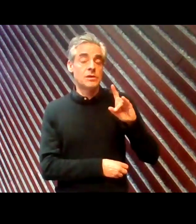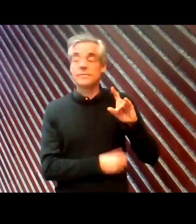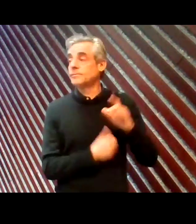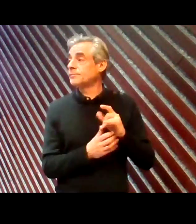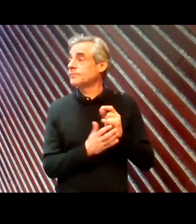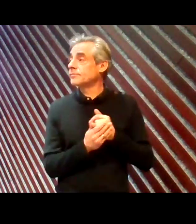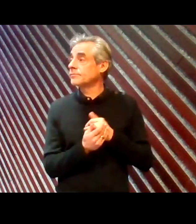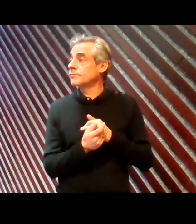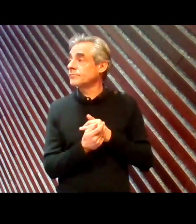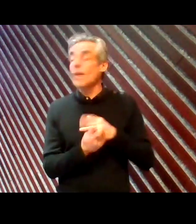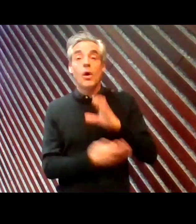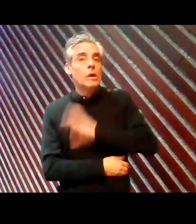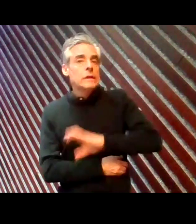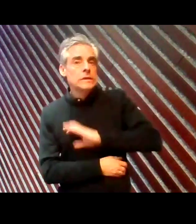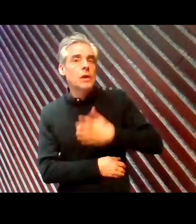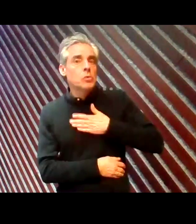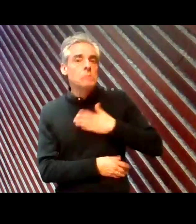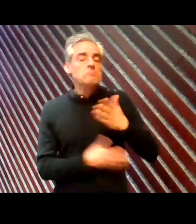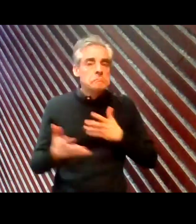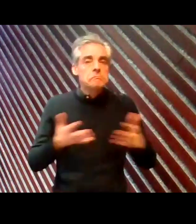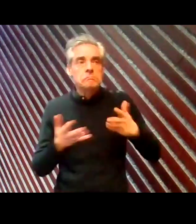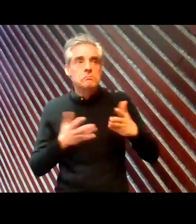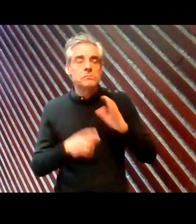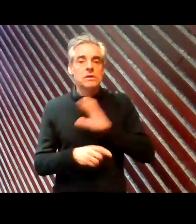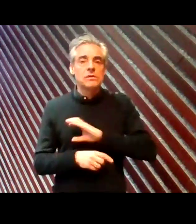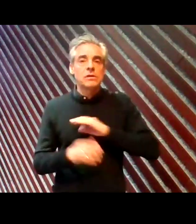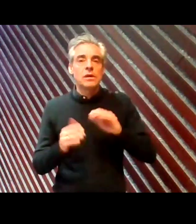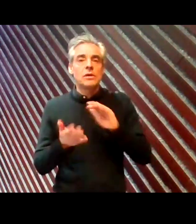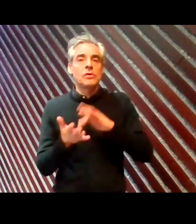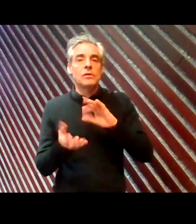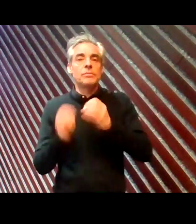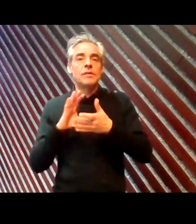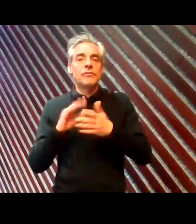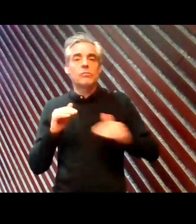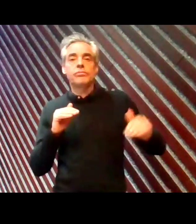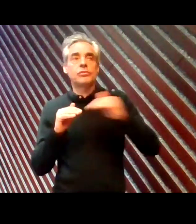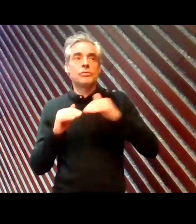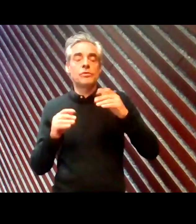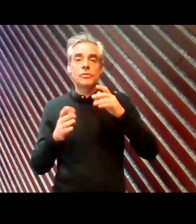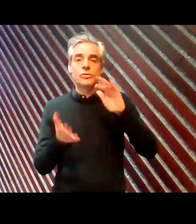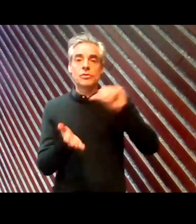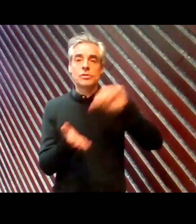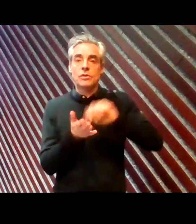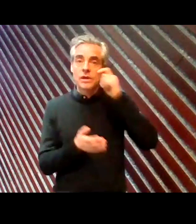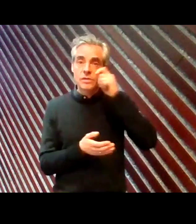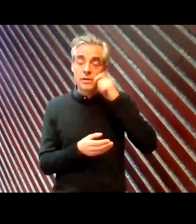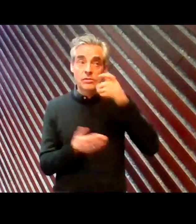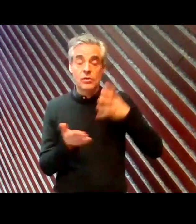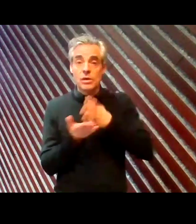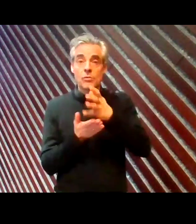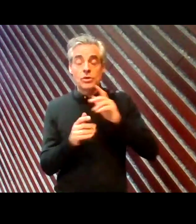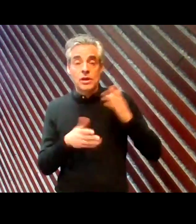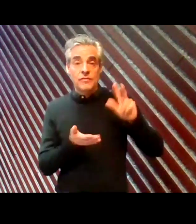on a on essaye à notre niveau de faire justement cette plateforme ce centre d'expertise d'ailleurs dans les projets qui